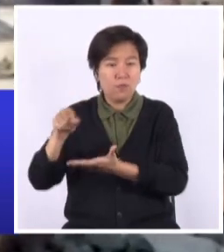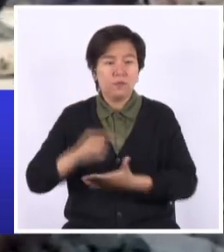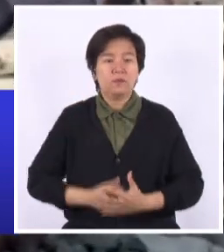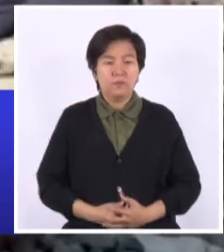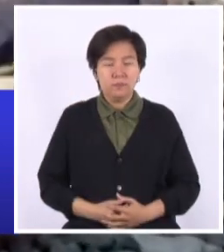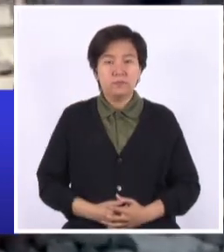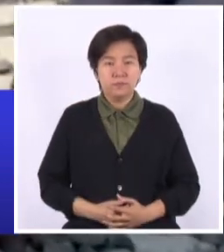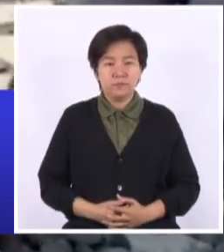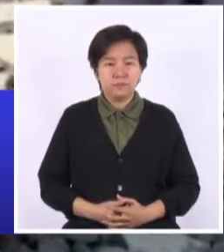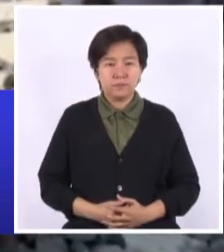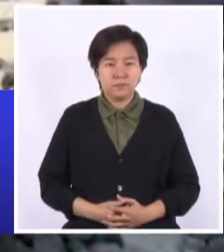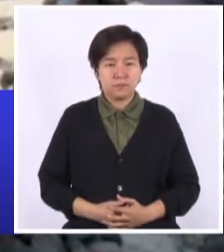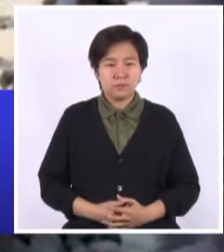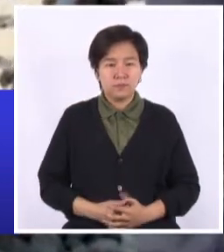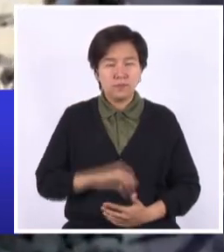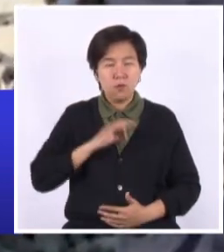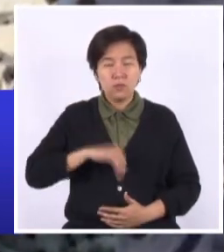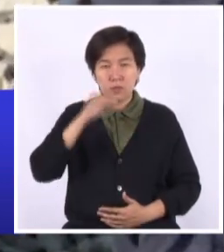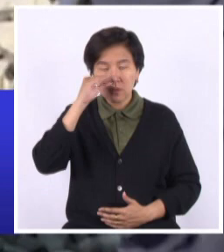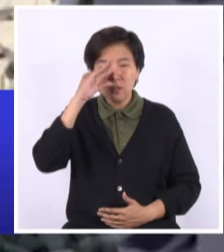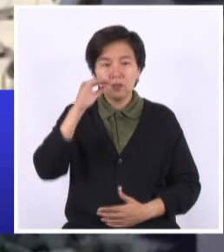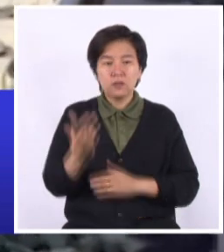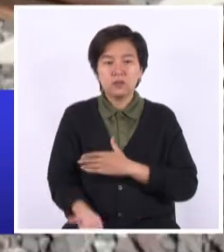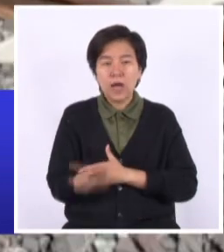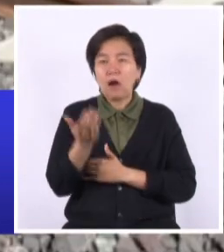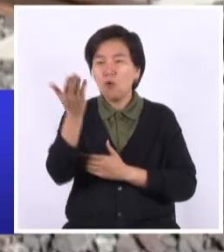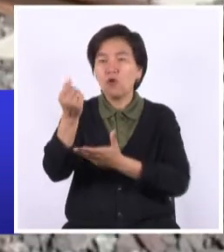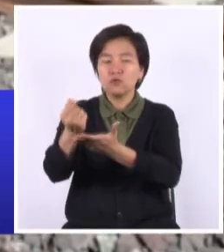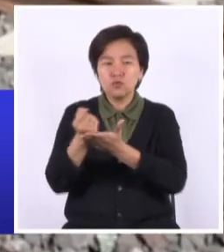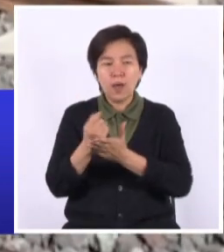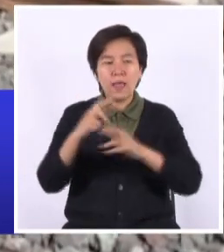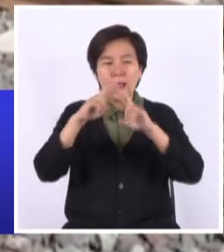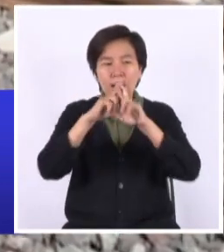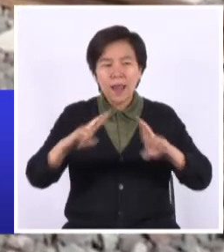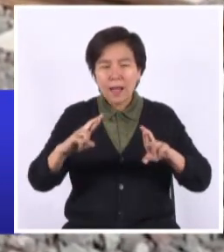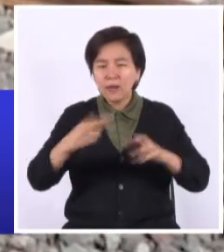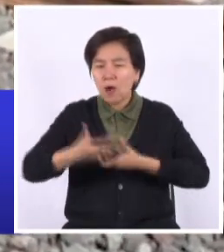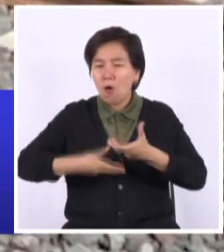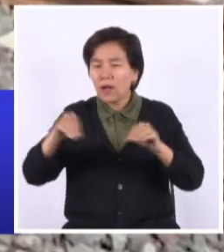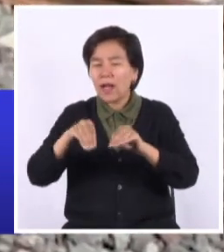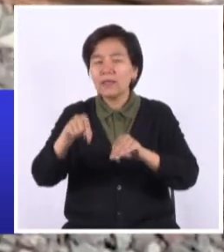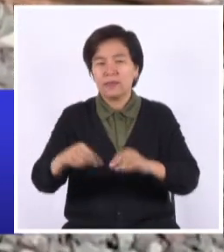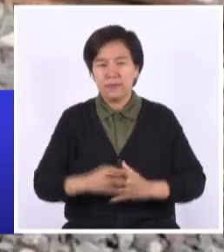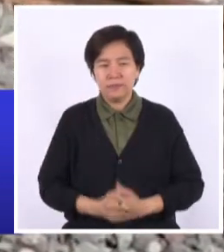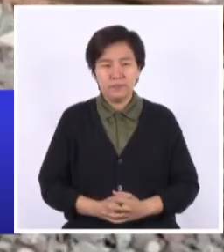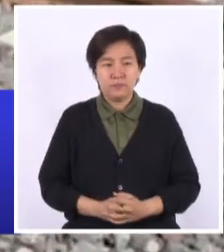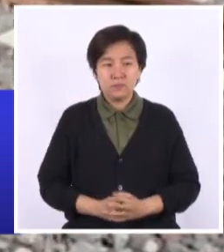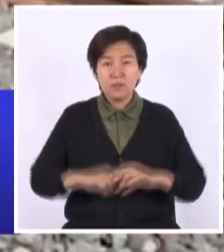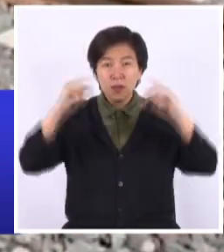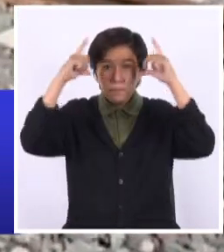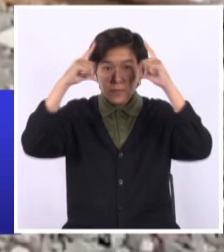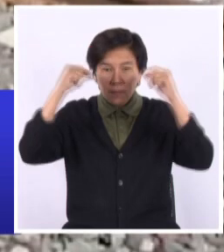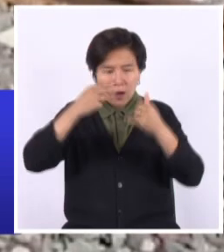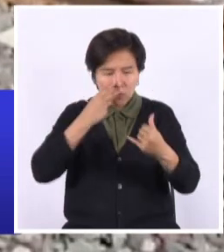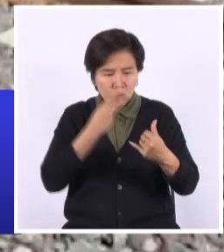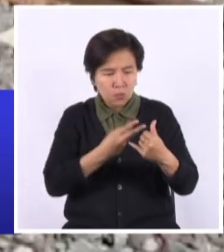เจ้าตัวบอกพอรู้สึกตัวรุ่งเช้าก็เลยไปขอความช่วยเหลือจากร้านค้าทีนี้เจ้าหน้าที่ปฐมพยาบาลไปก็เห็นว่ามีบาดแผลลึกที่ศี